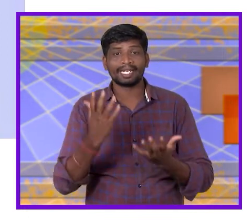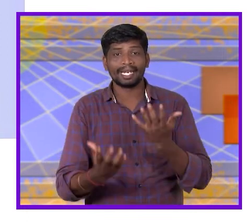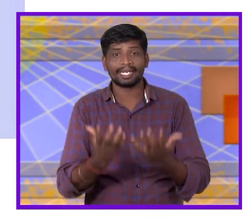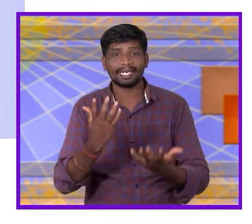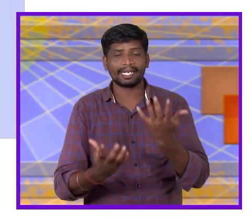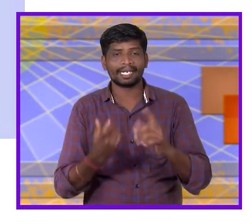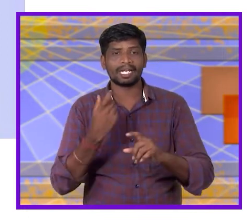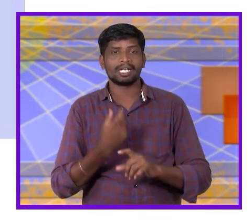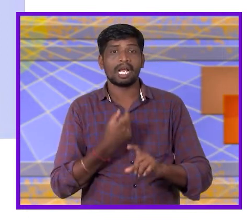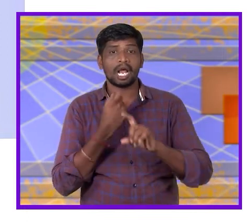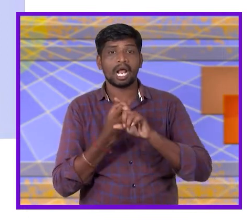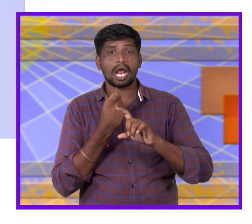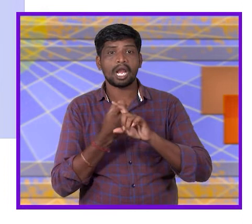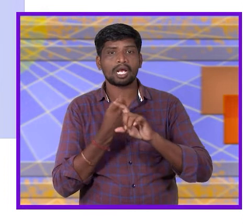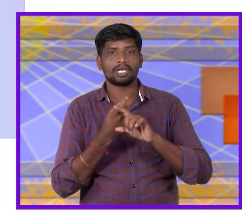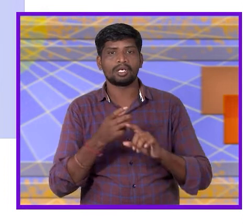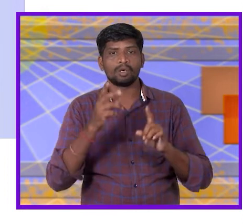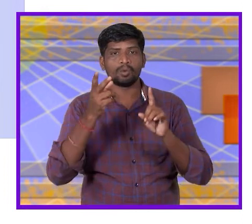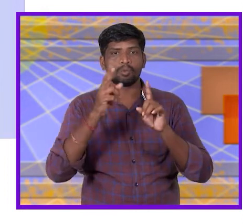3 முதல் 8 எடை கொண்ட